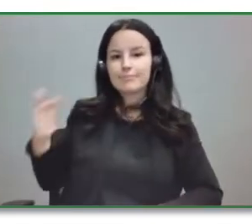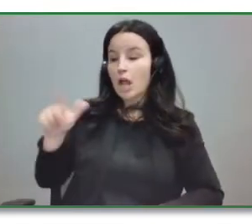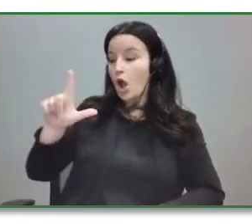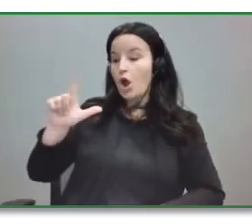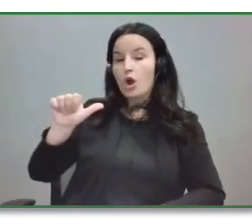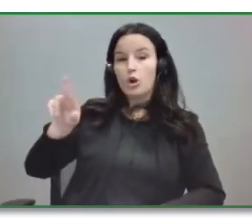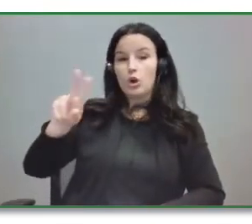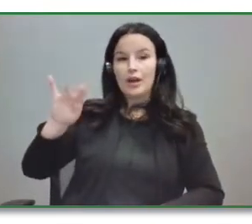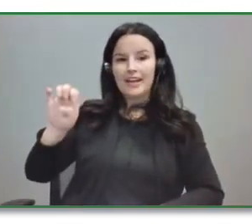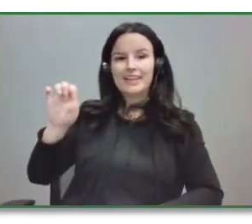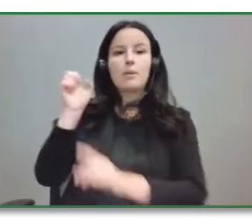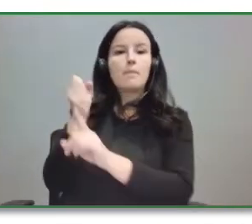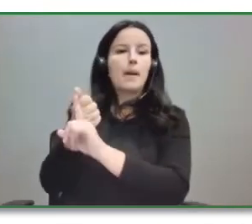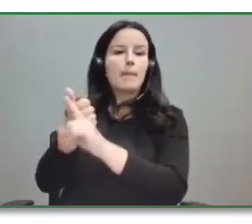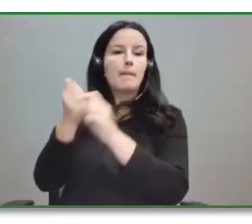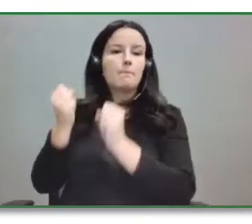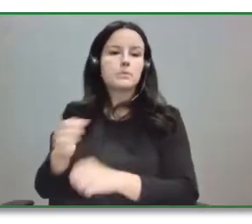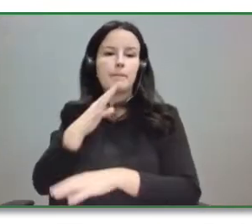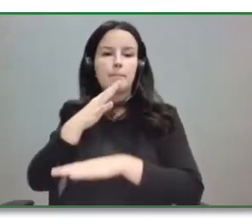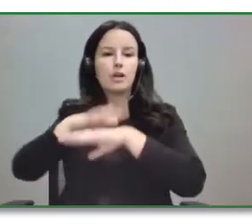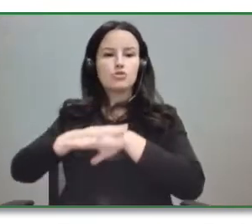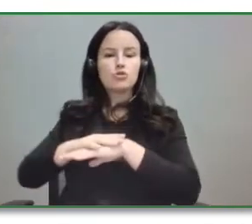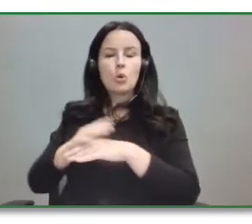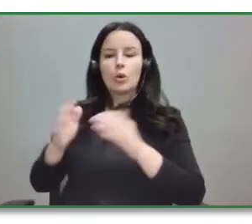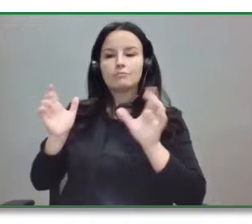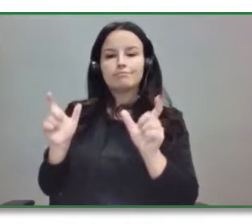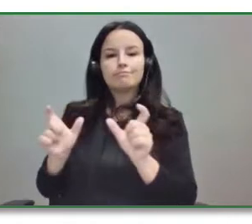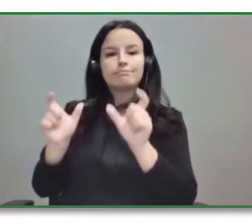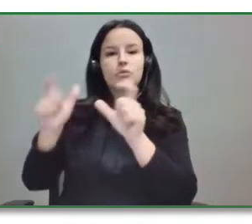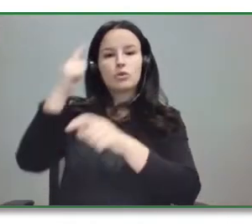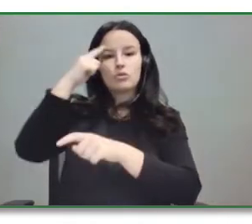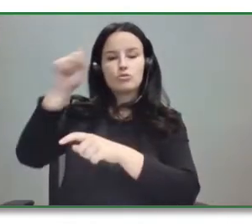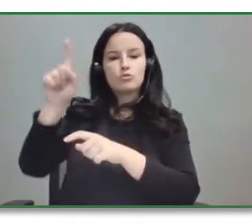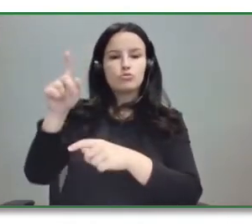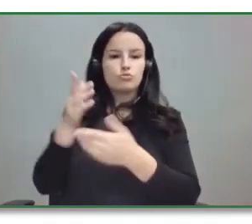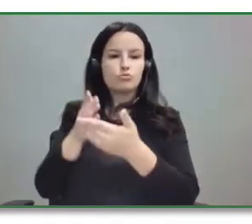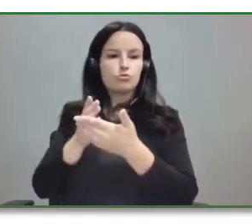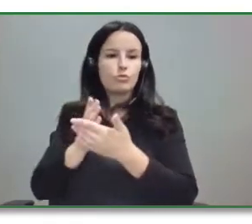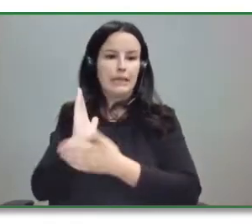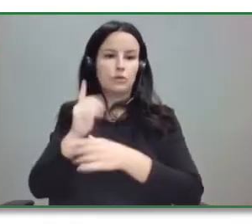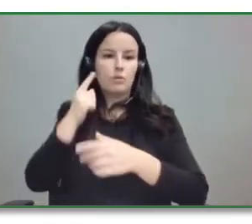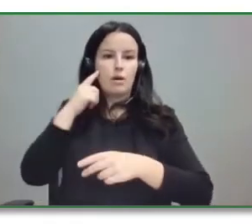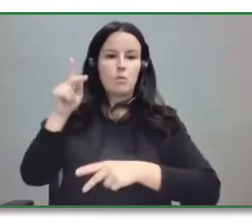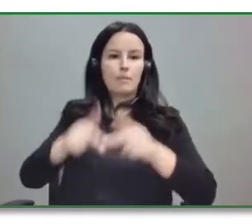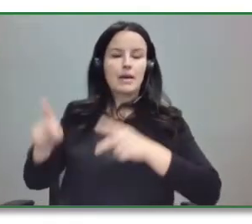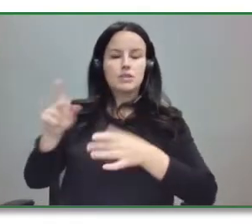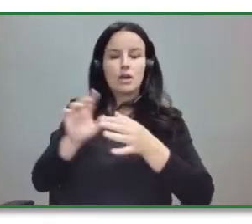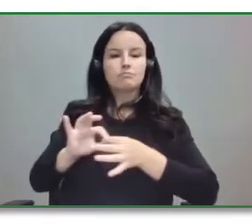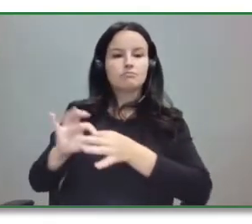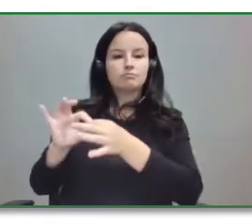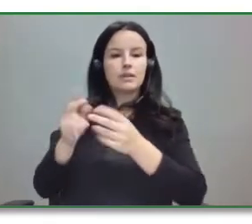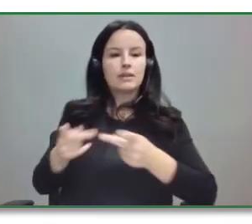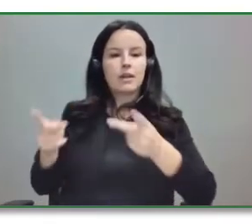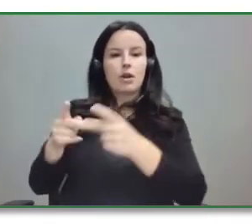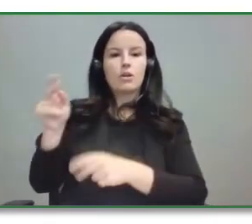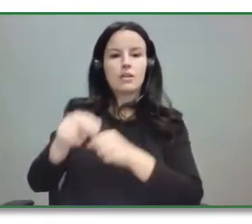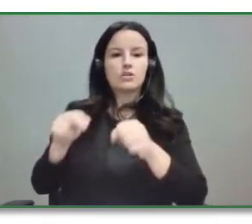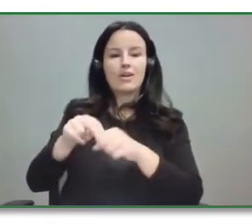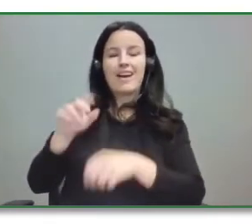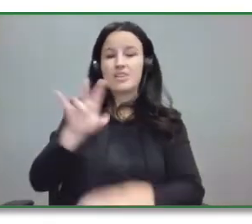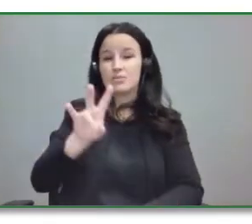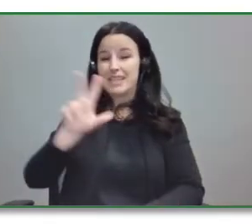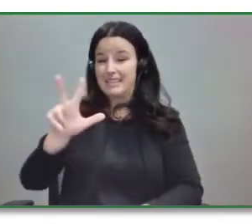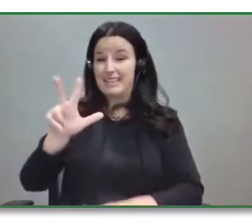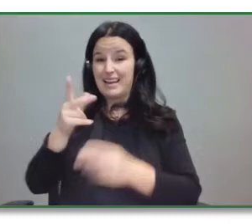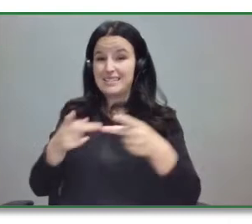travail de défense des intérêts qu'elle a accompli avec notre district de parcs régionaux, qui se trouve être le plus grand au pays avec 73 parcs,